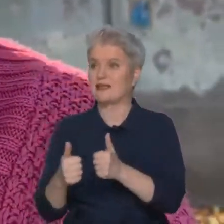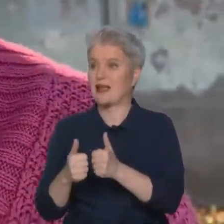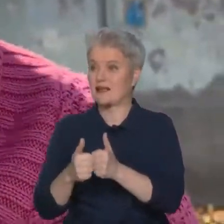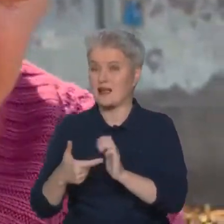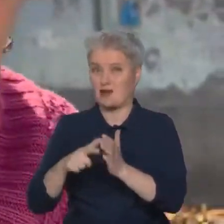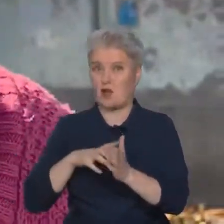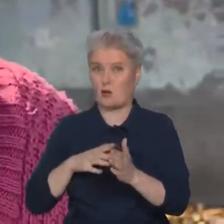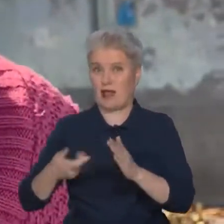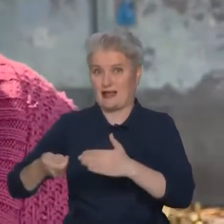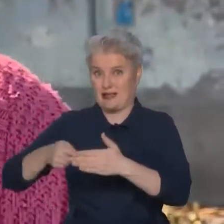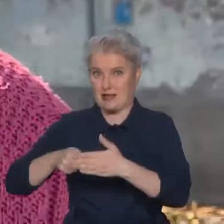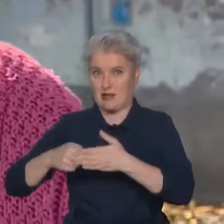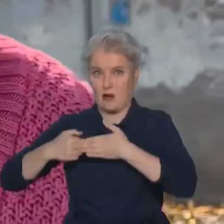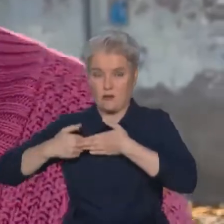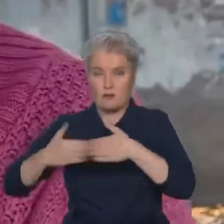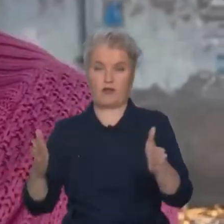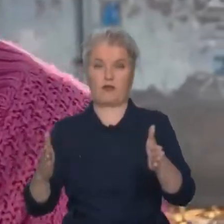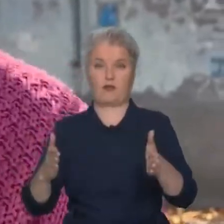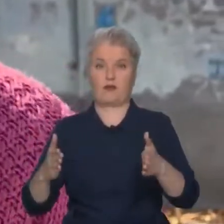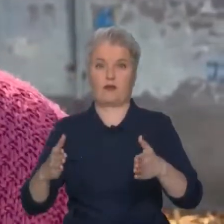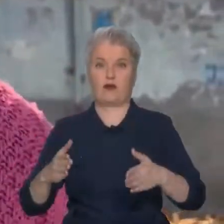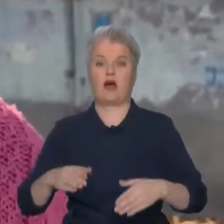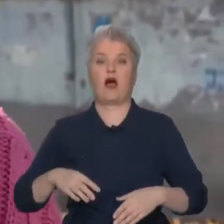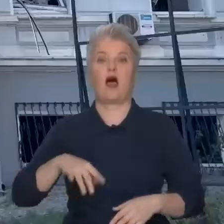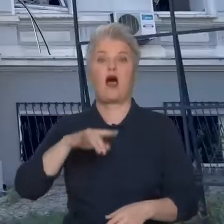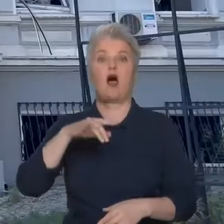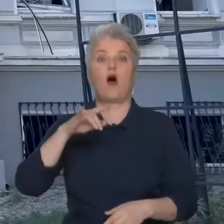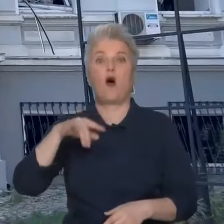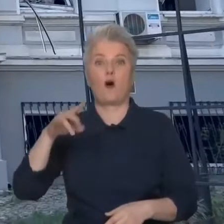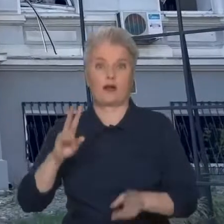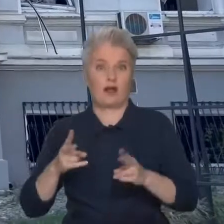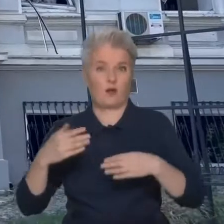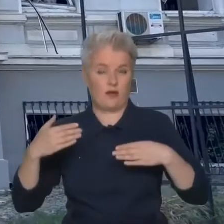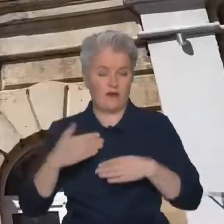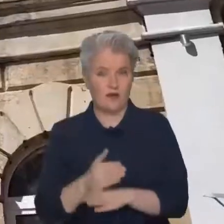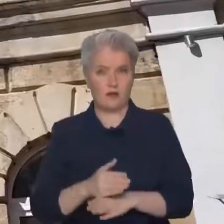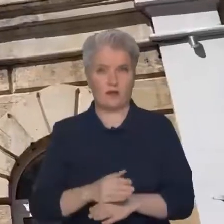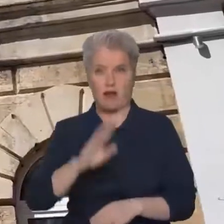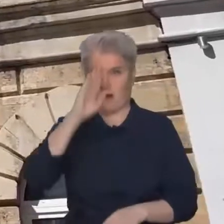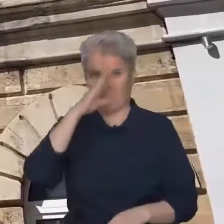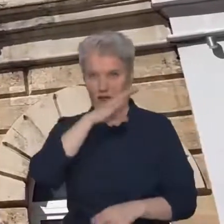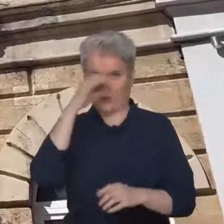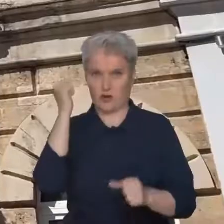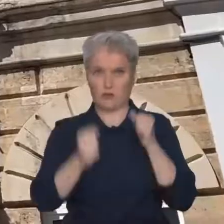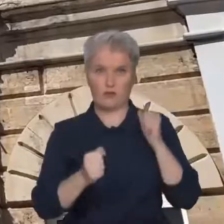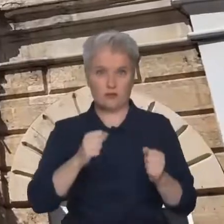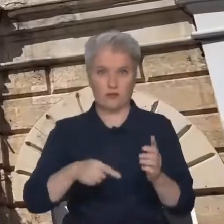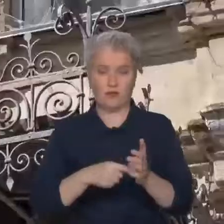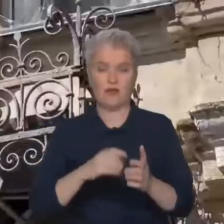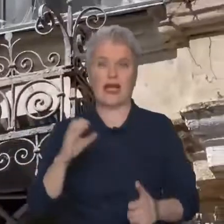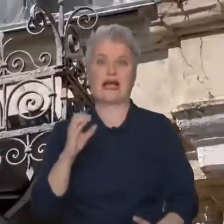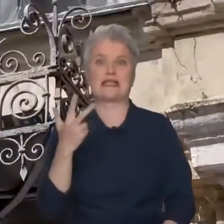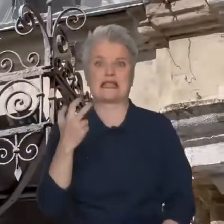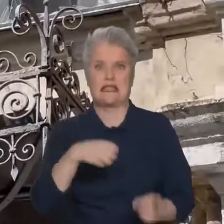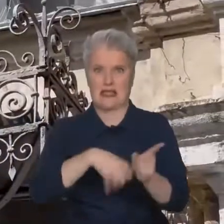была закрыта, открыла полностью, окна на кухне выбили. Ворог вночі гатив по місту ракетами С-300. Випустив